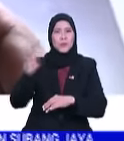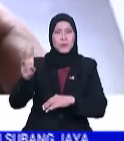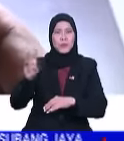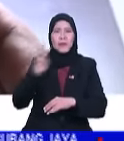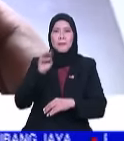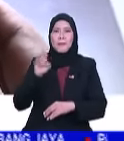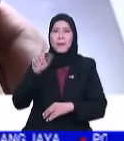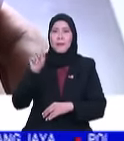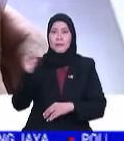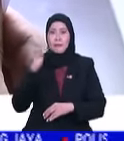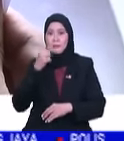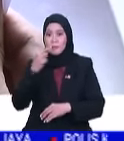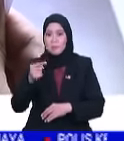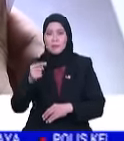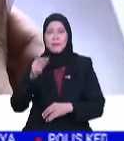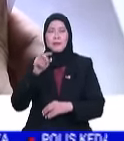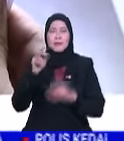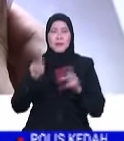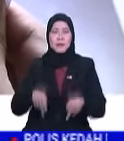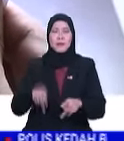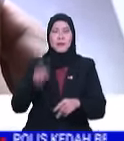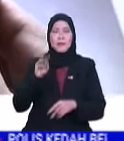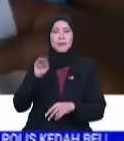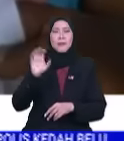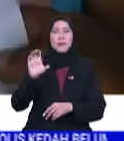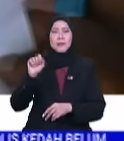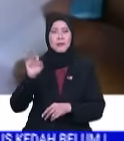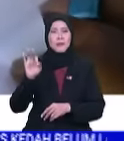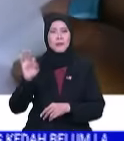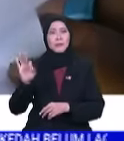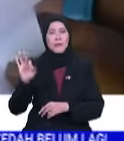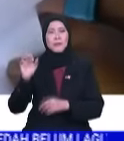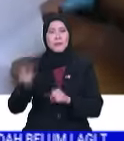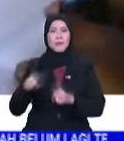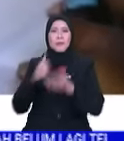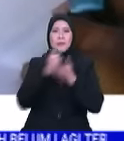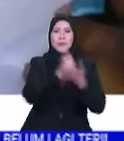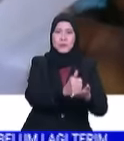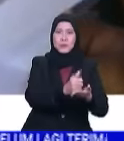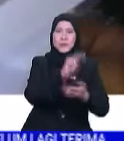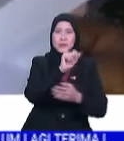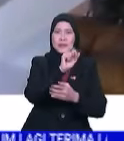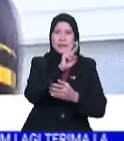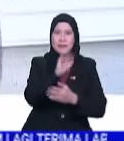Melvin berkata pihak MSBF akan menghubungi serta membantu Nazri mengharungi